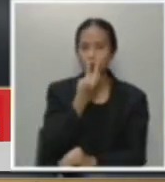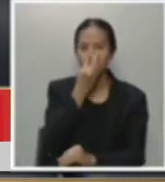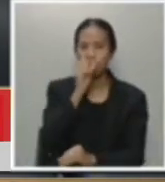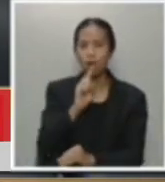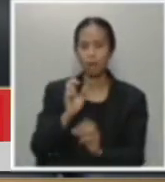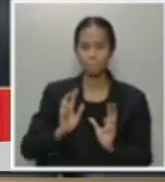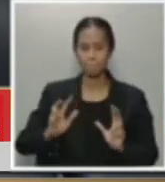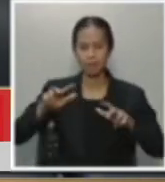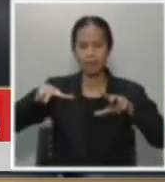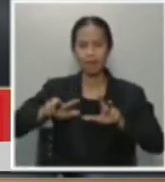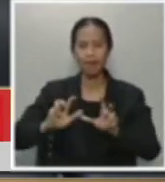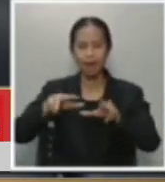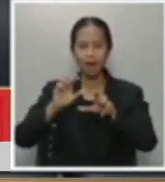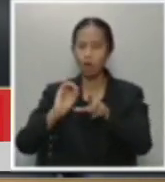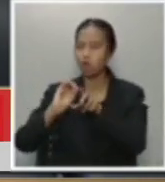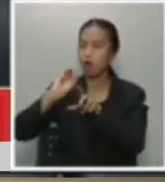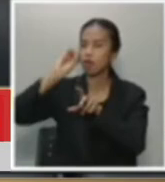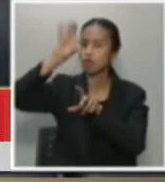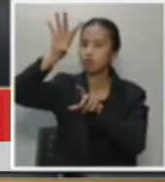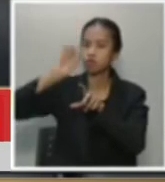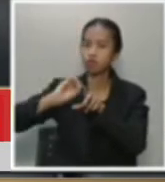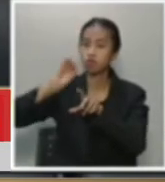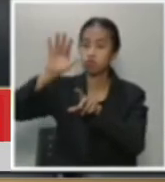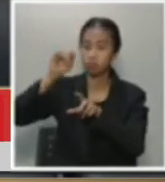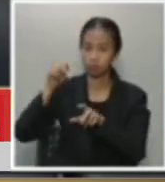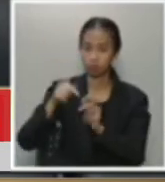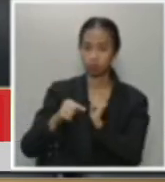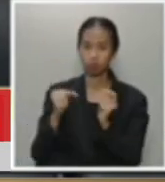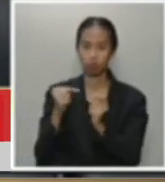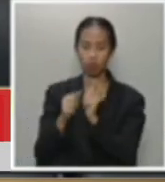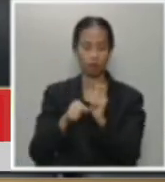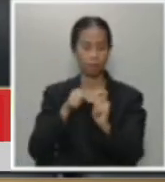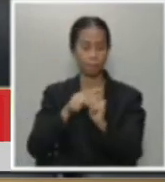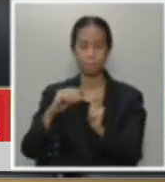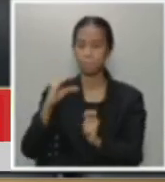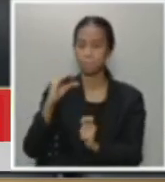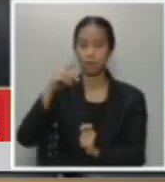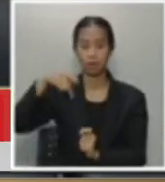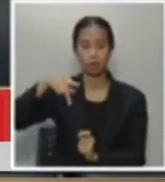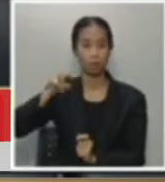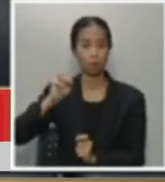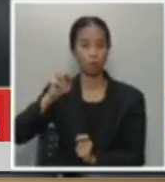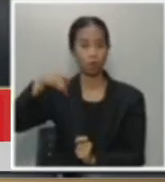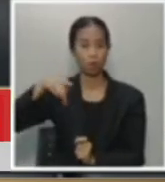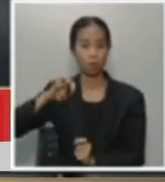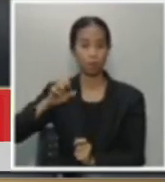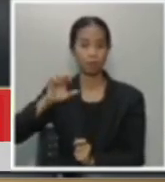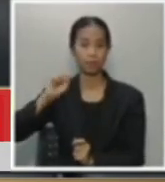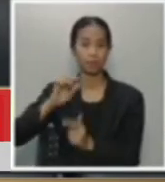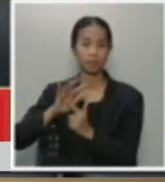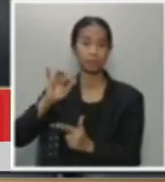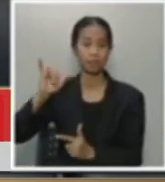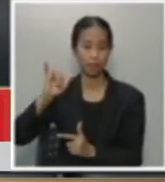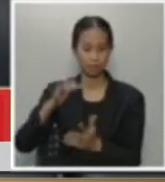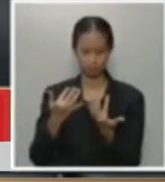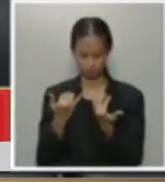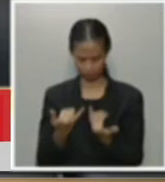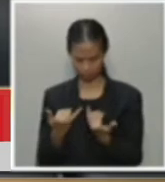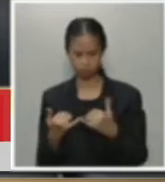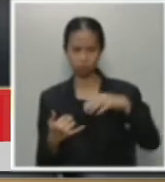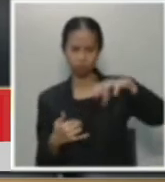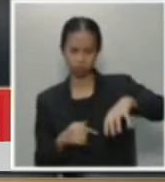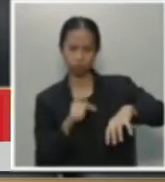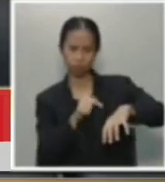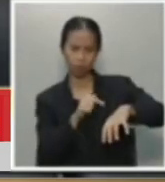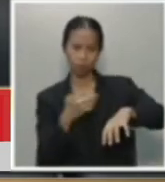าคบริเวณเทศบาลตำบลพลพิสัยอำเภอพลพิสัยจังหวัดหนองคายปัจจุบันนี้ค่ะบริเวณนี้มี